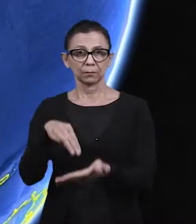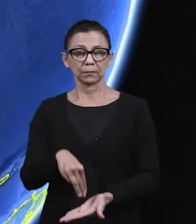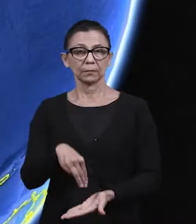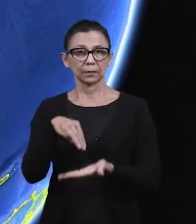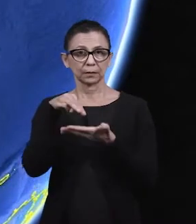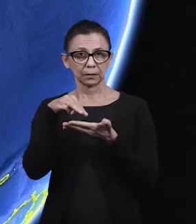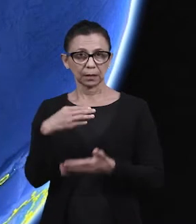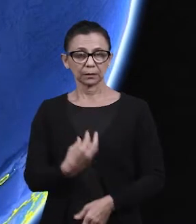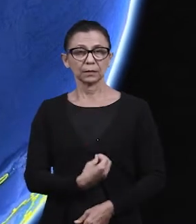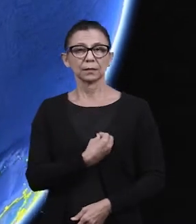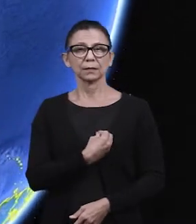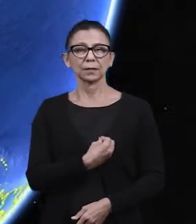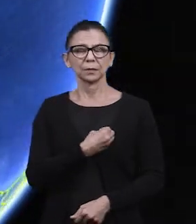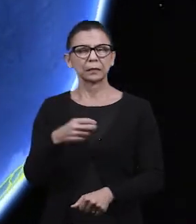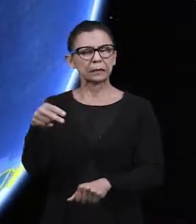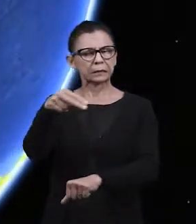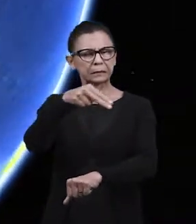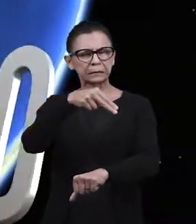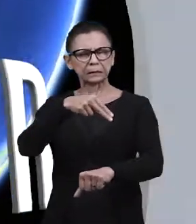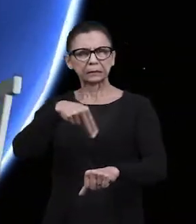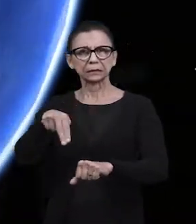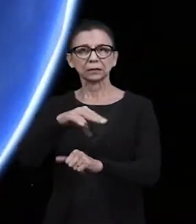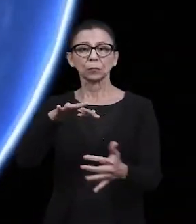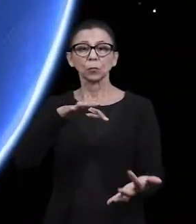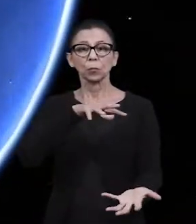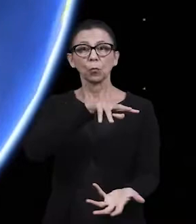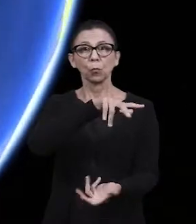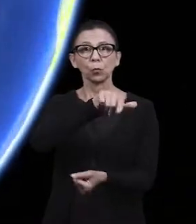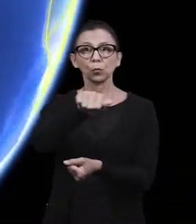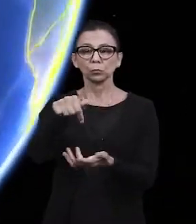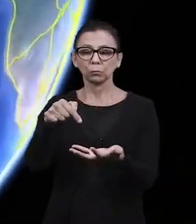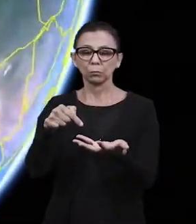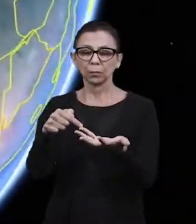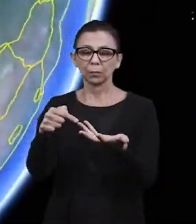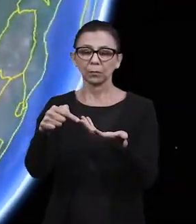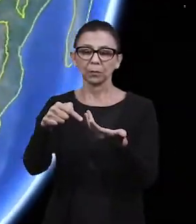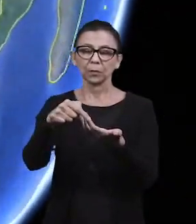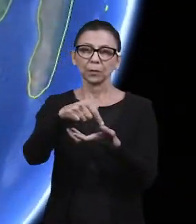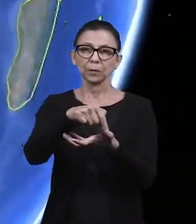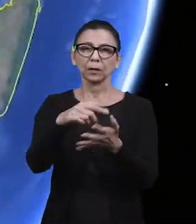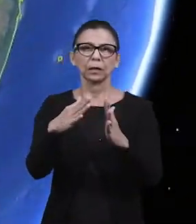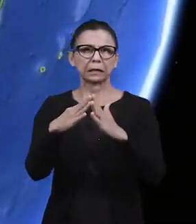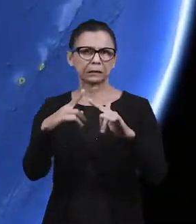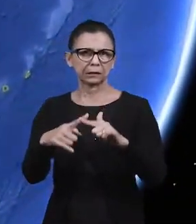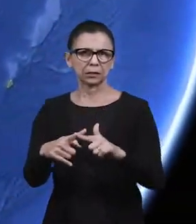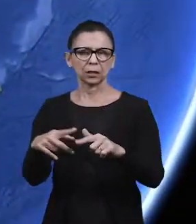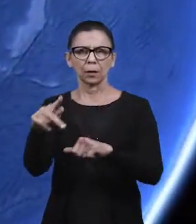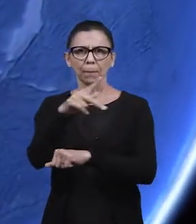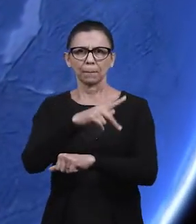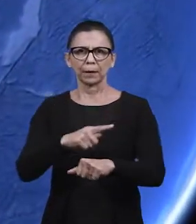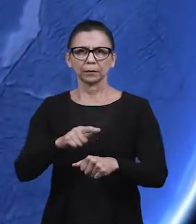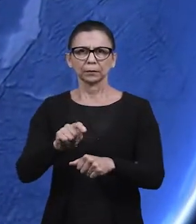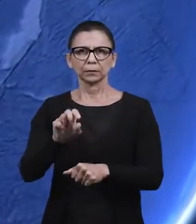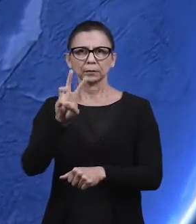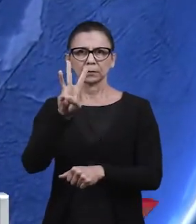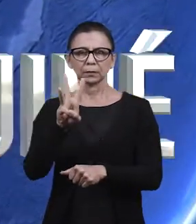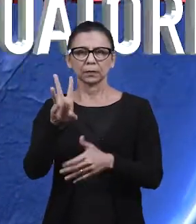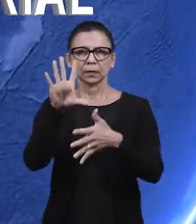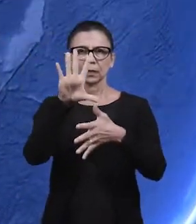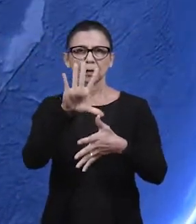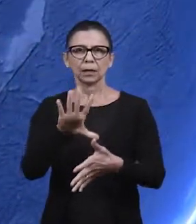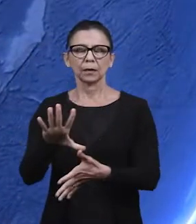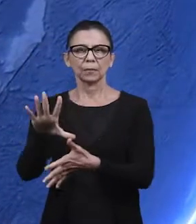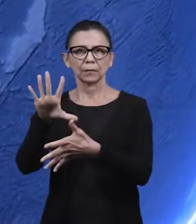L'Église chrétienne Maranatha est présente dans des nations de tous les continents de la planète. Des églises des pays, dont les